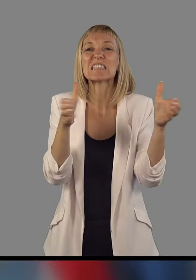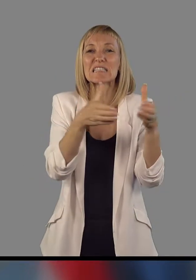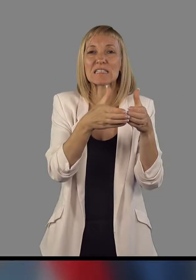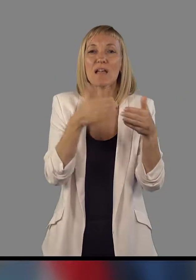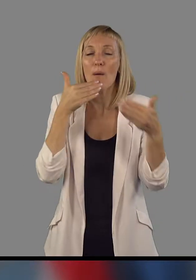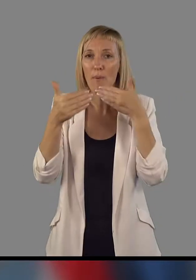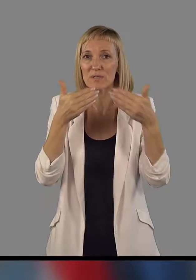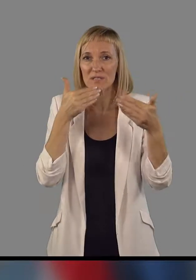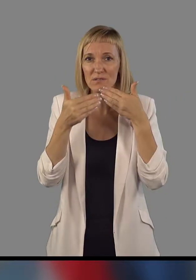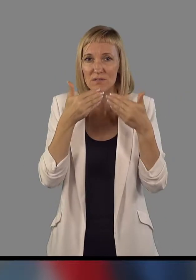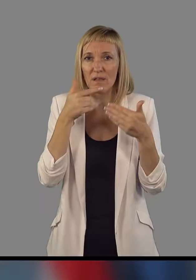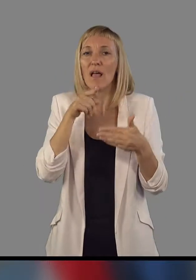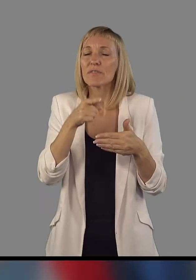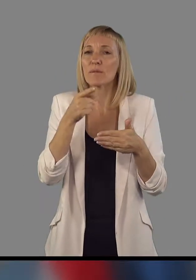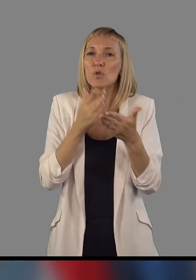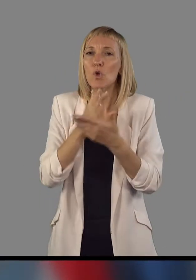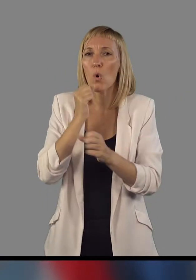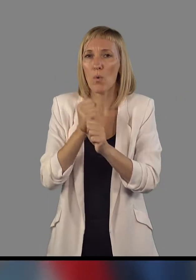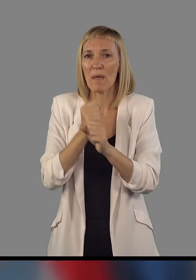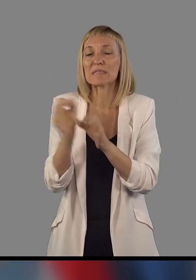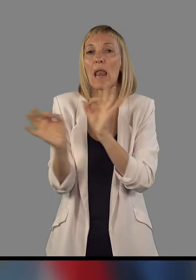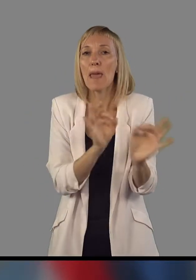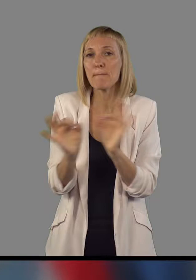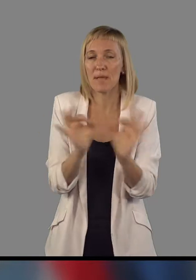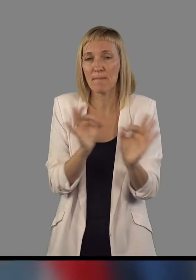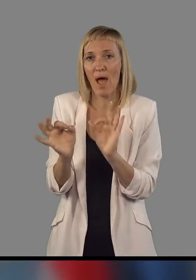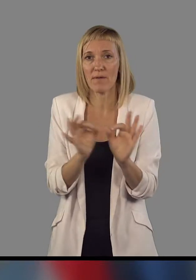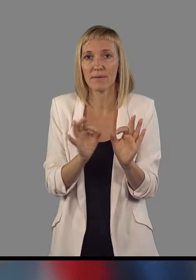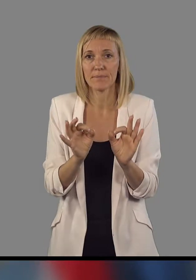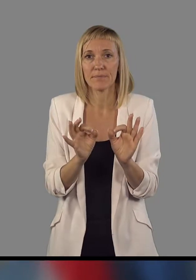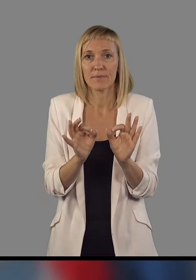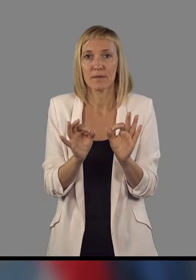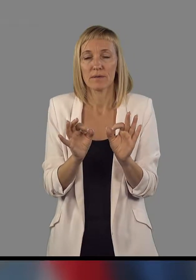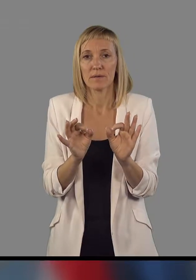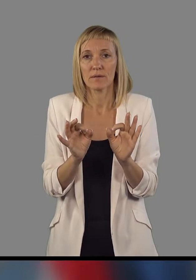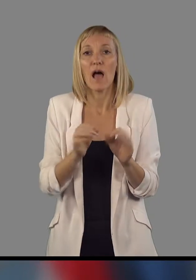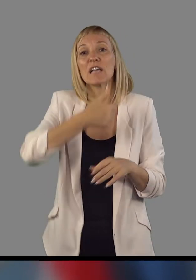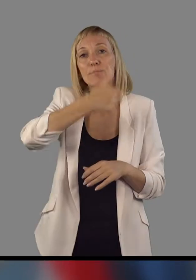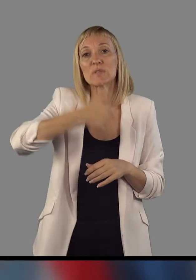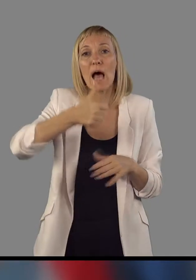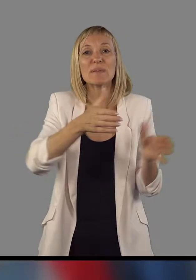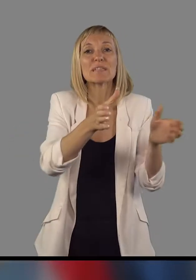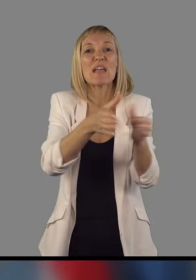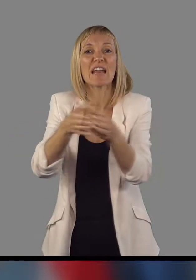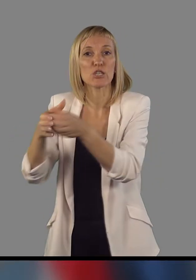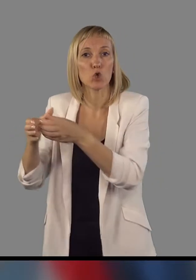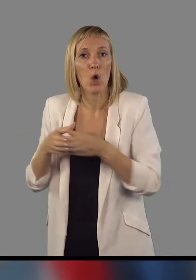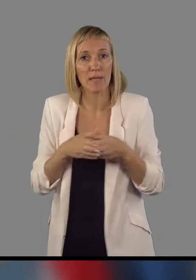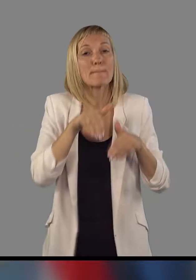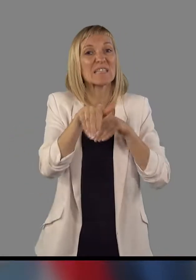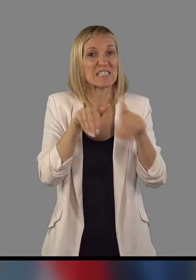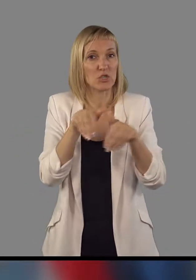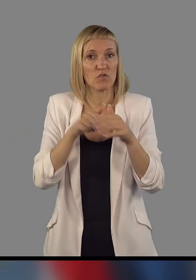2 ministrska posveta. Vmes so se vršile intenzivne priprave z